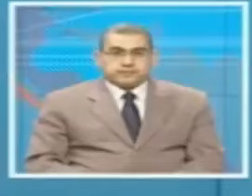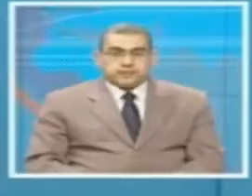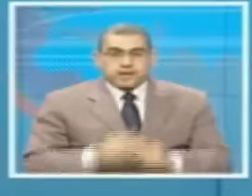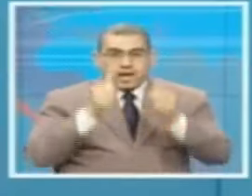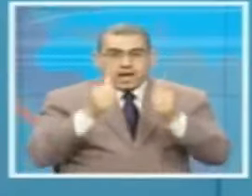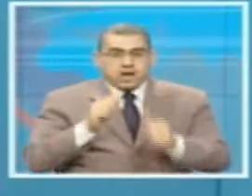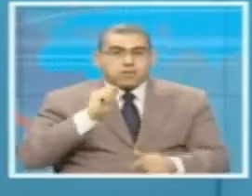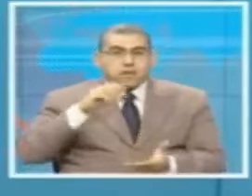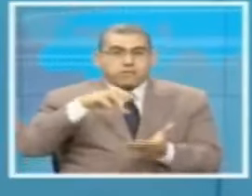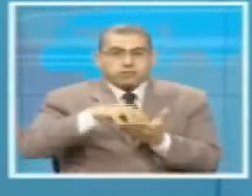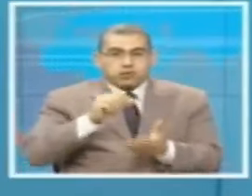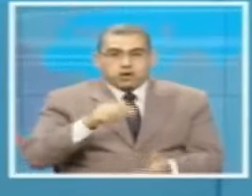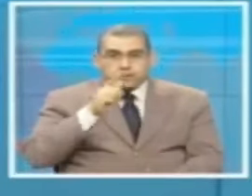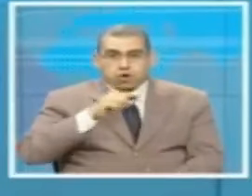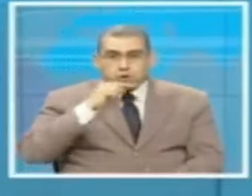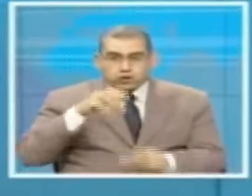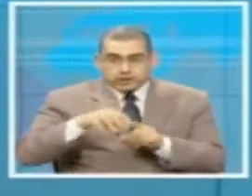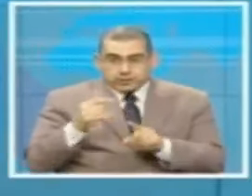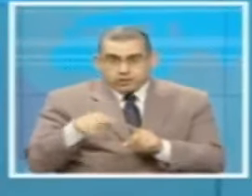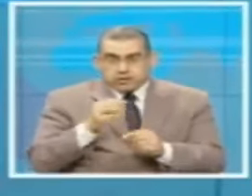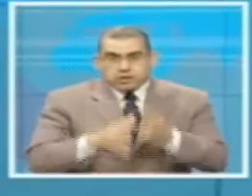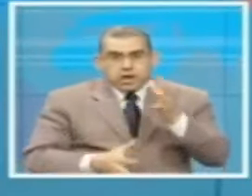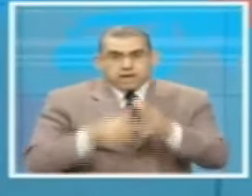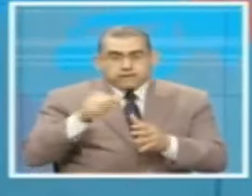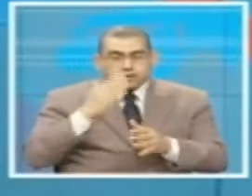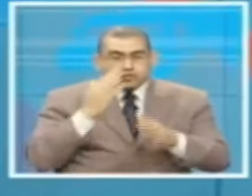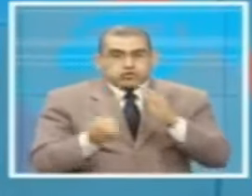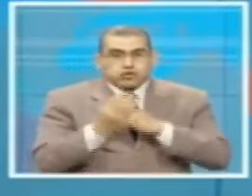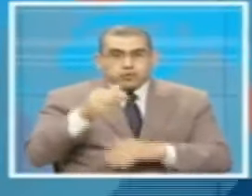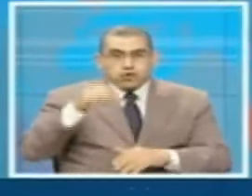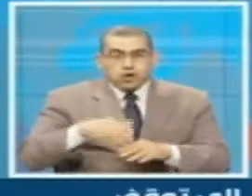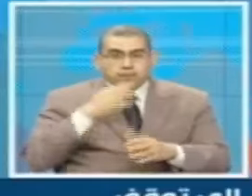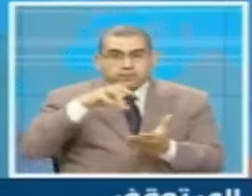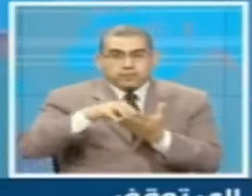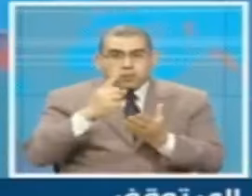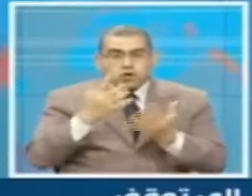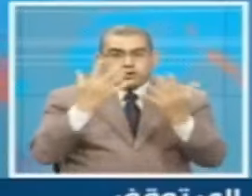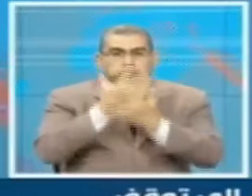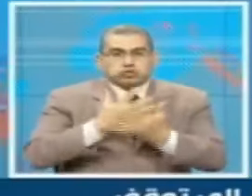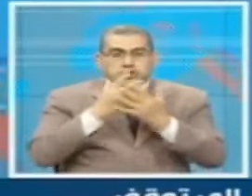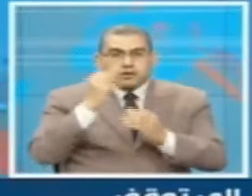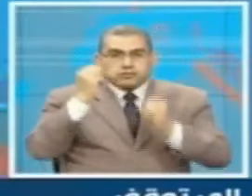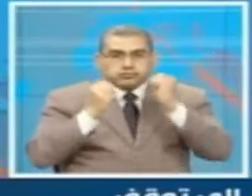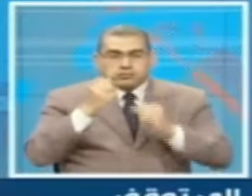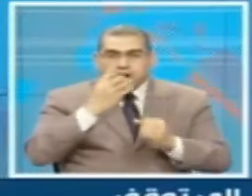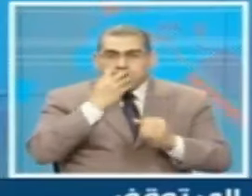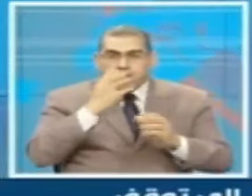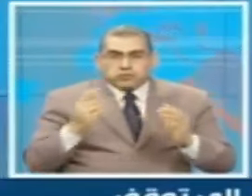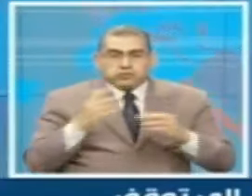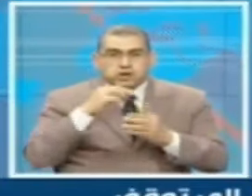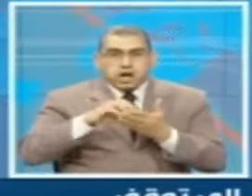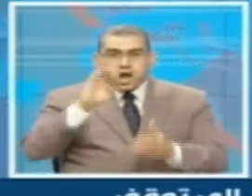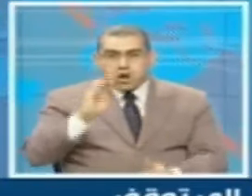وأعلن حاكم منطقة روستوف الروسية أن حريقا اندلع صباح اليوم في واحدة من أكبر محطات الطاقة الحرارية في جنوب غربي